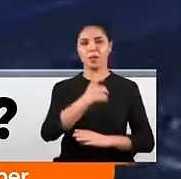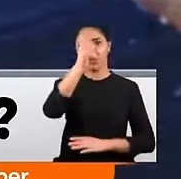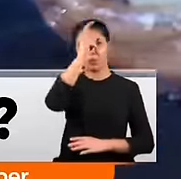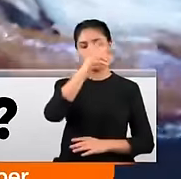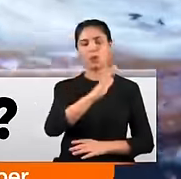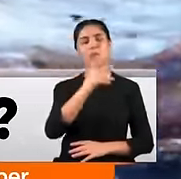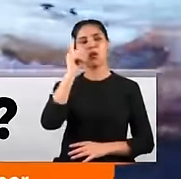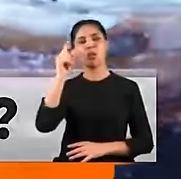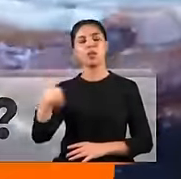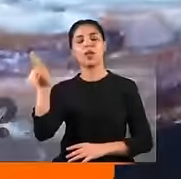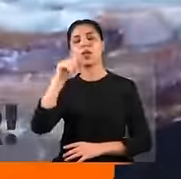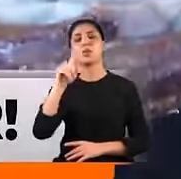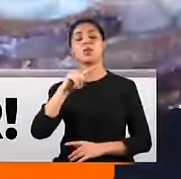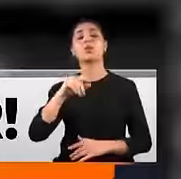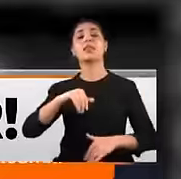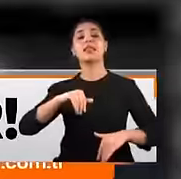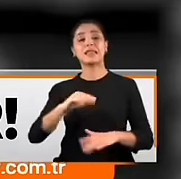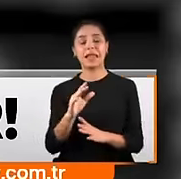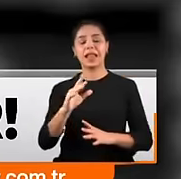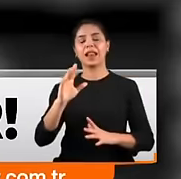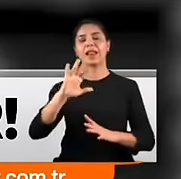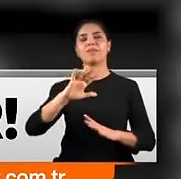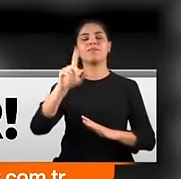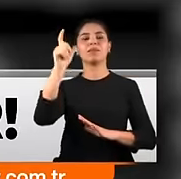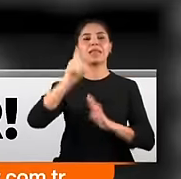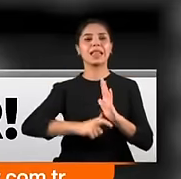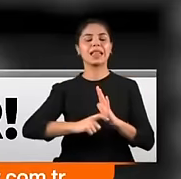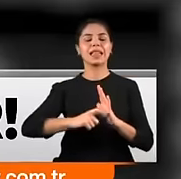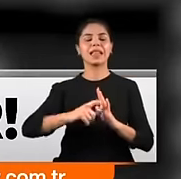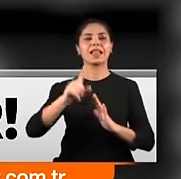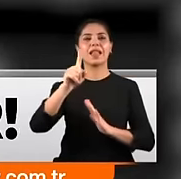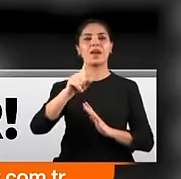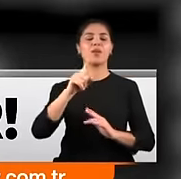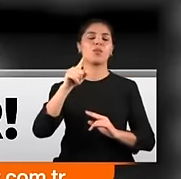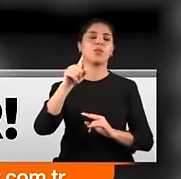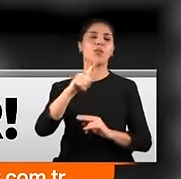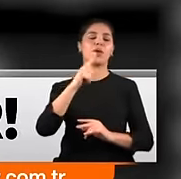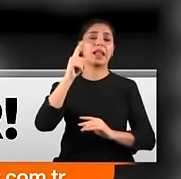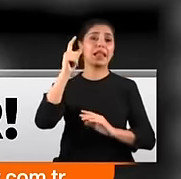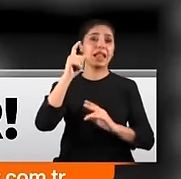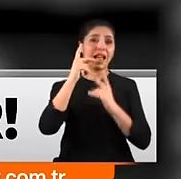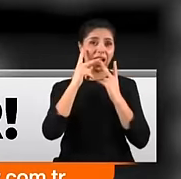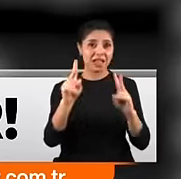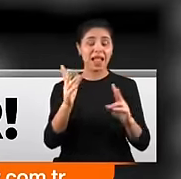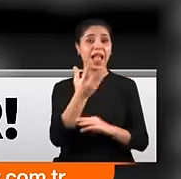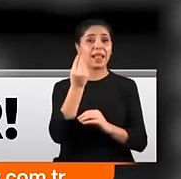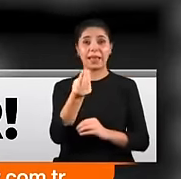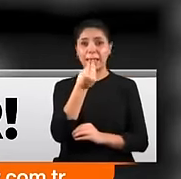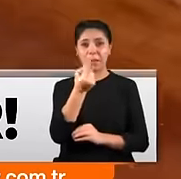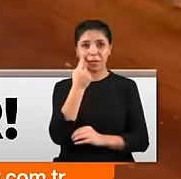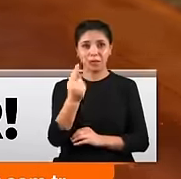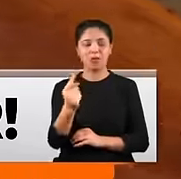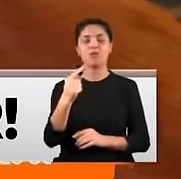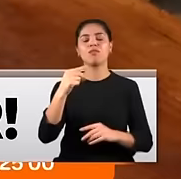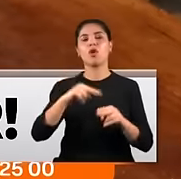ne Yunanlar. Dünyanın en kapsamlı yemek veri tabanlarından biri olan Taste Atlas en iyi yemekler listesinde kokoreçi komşuya